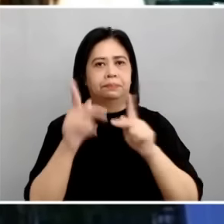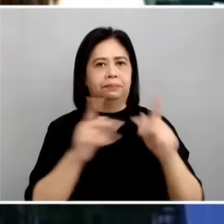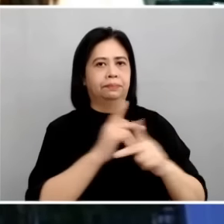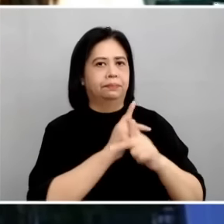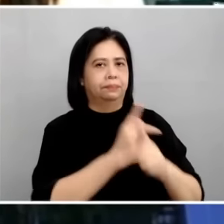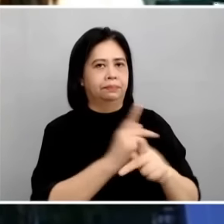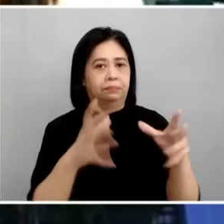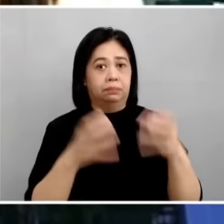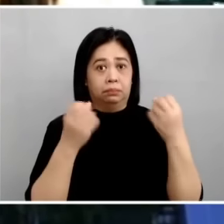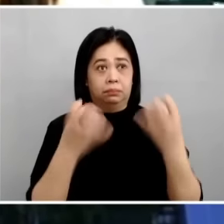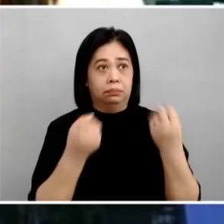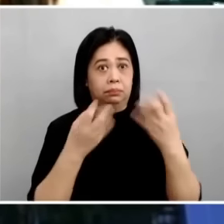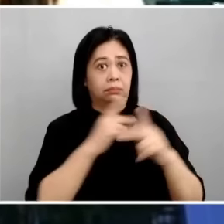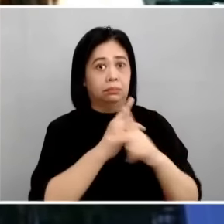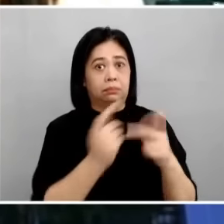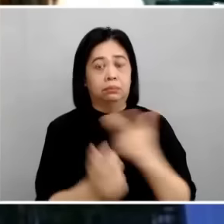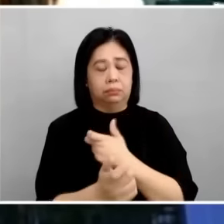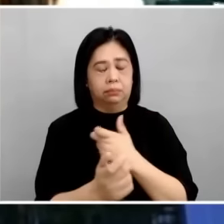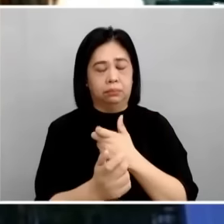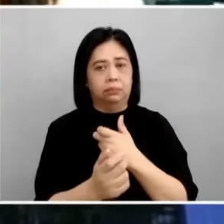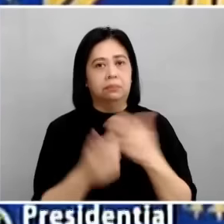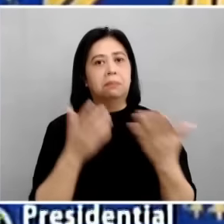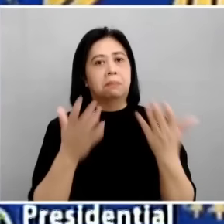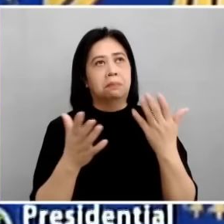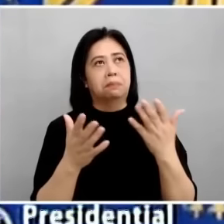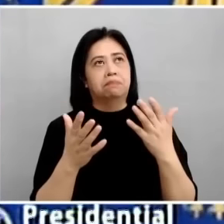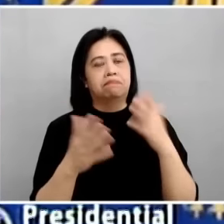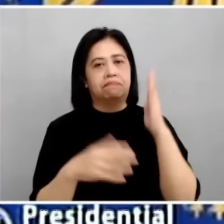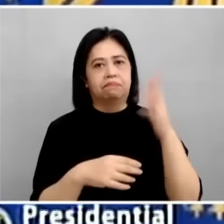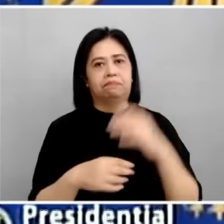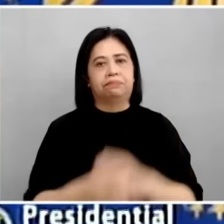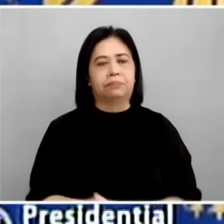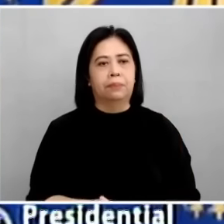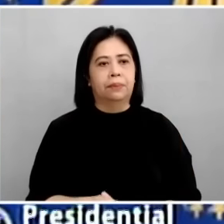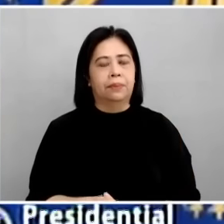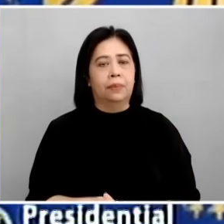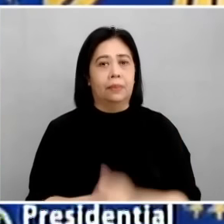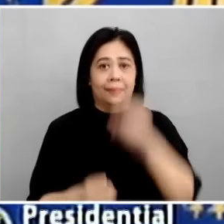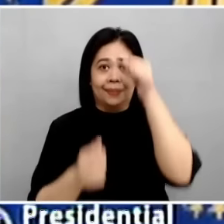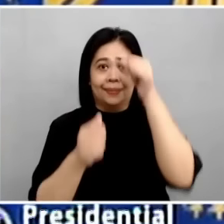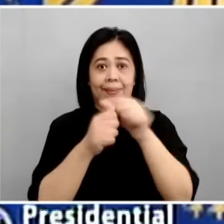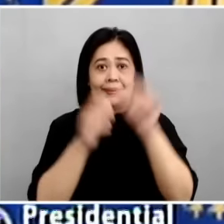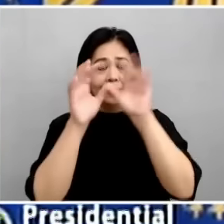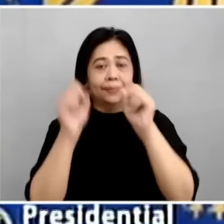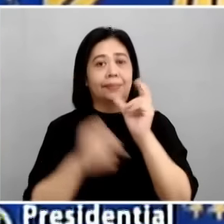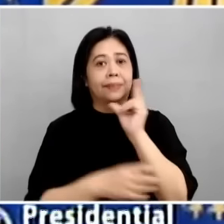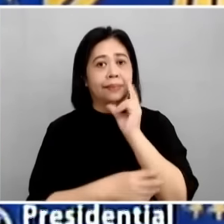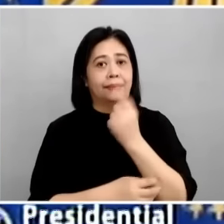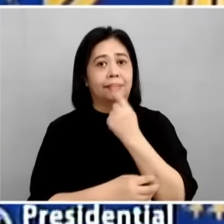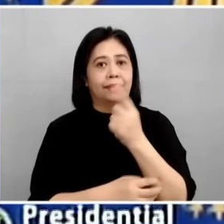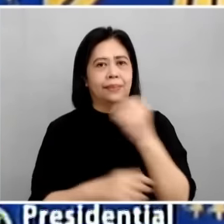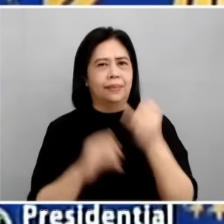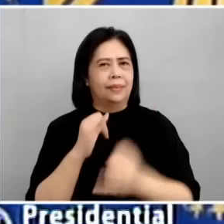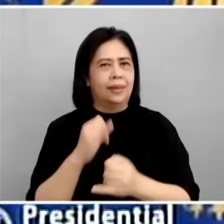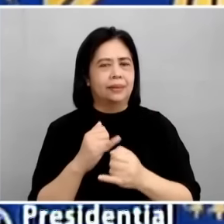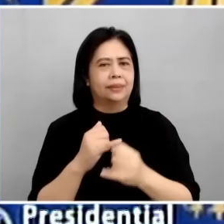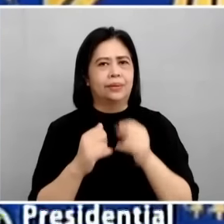Pag nakarating na po tayo doon, eh siguro posible na. Matatandaan na mismo si Pangulong Duterte nagsabi sa huling Talk to